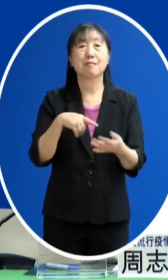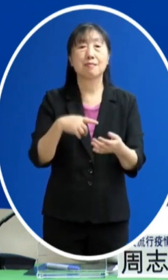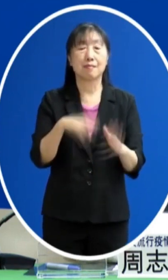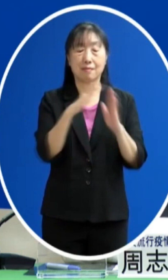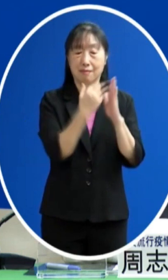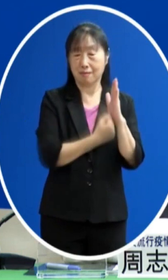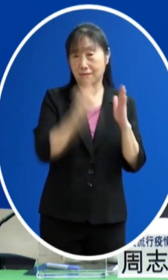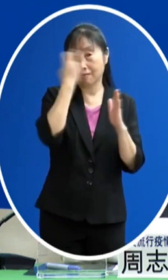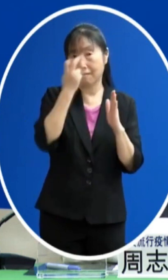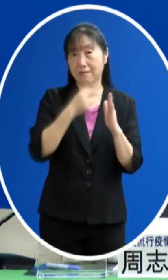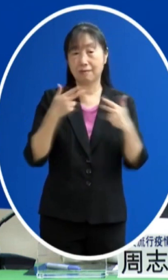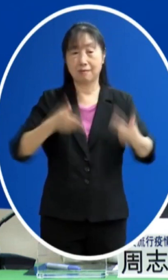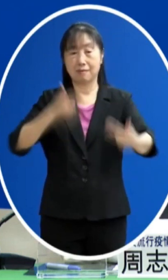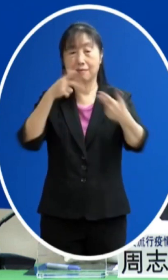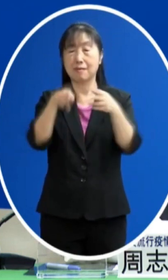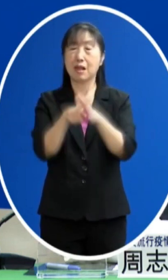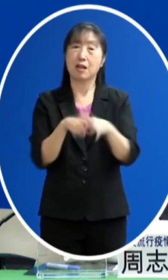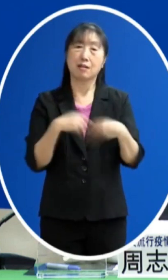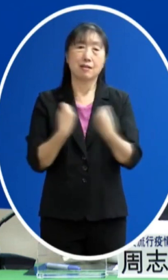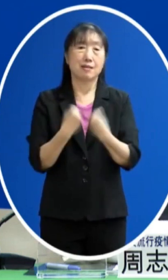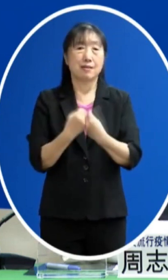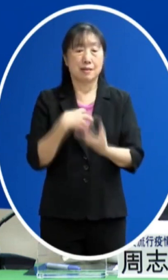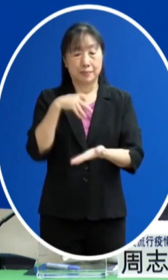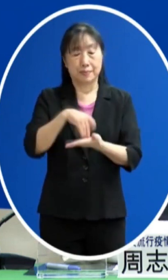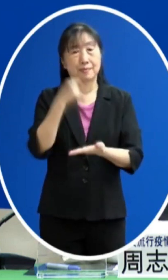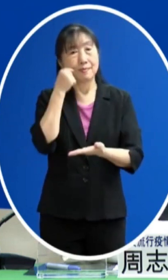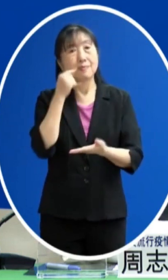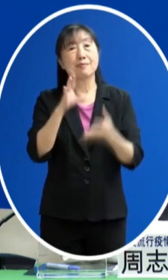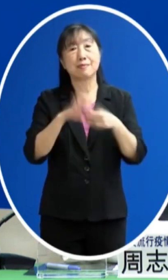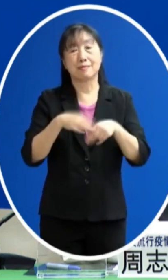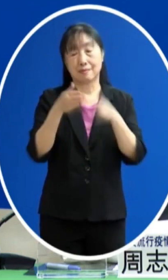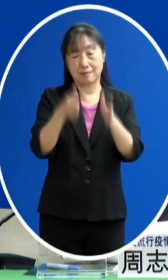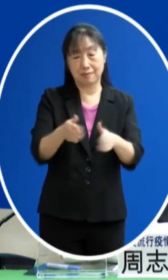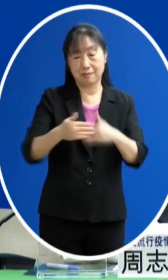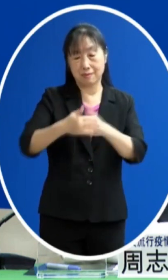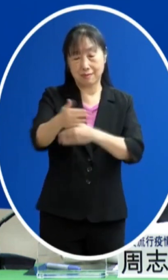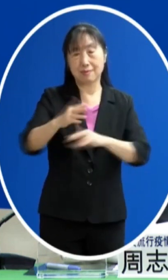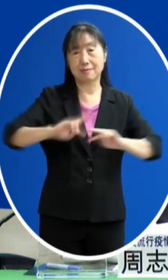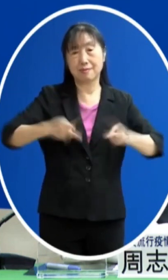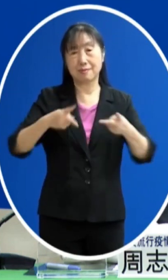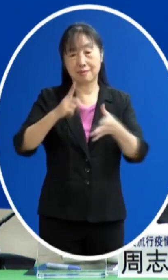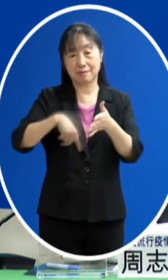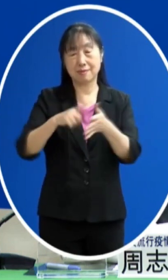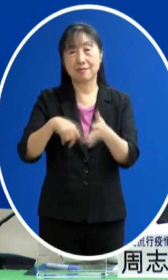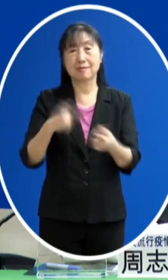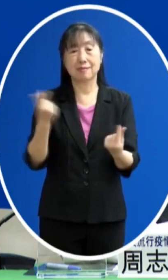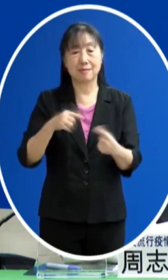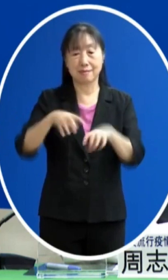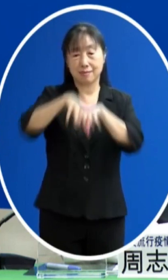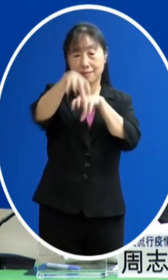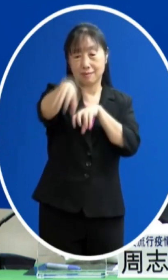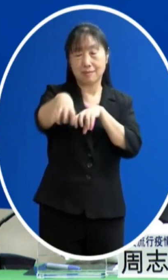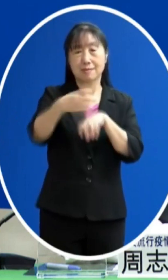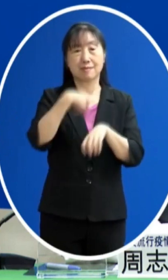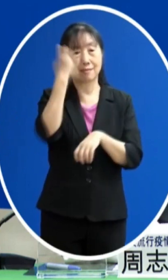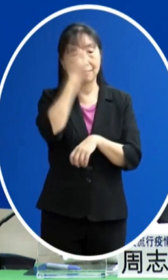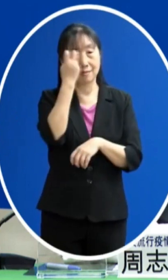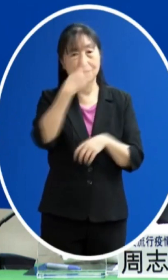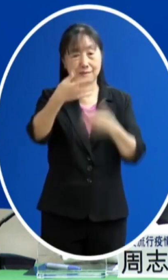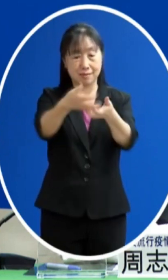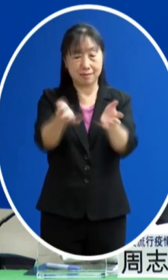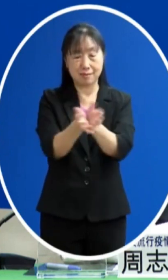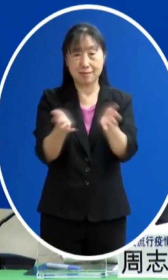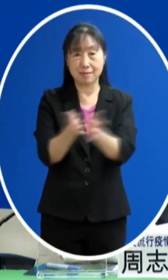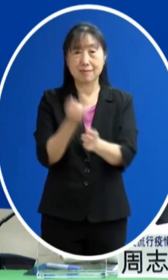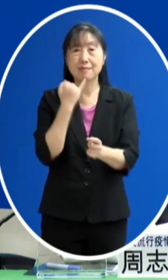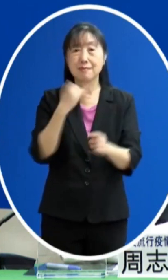模式之下很难执行，所以我们也就是说简化这个程序，让我们远距照护的这个居家照护的团队